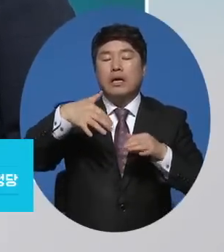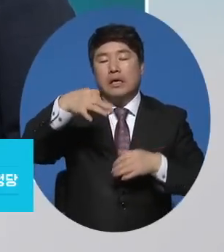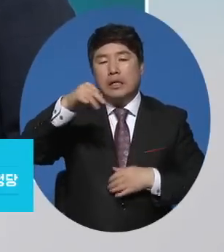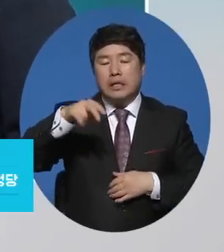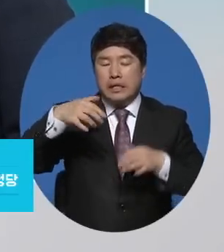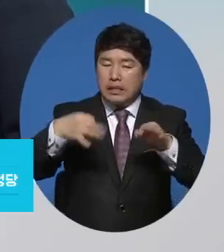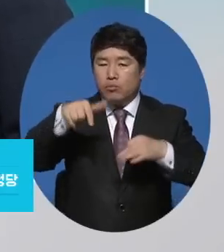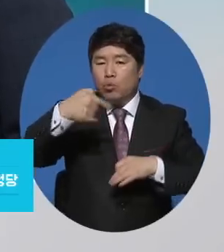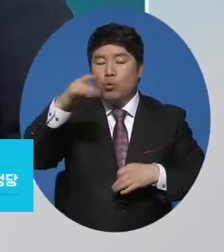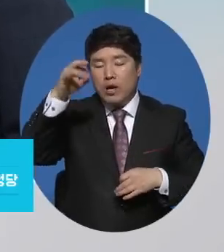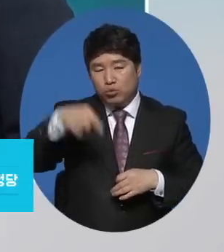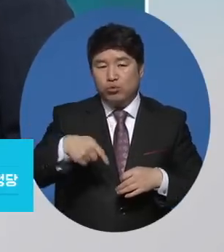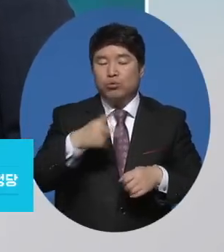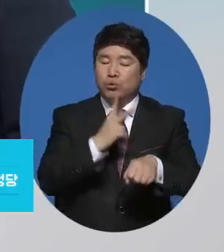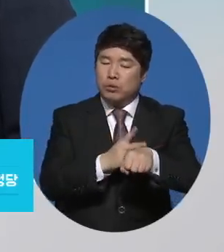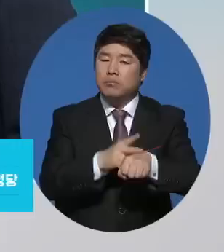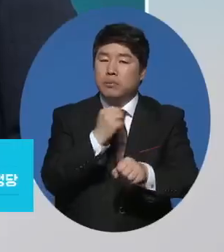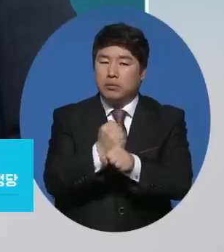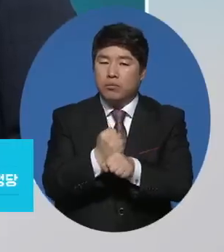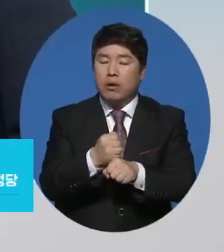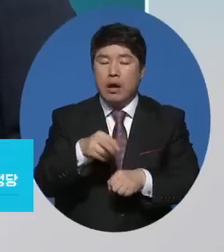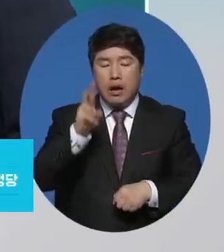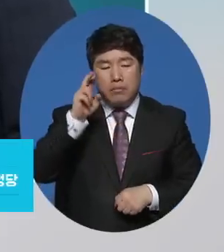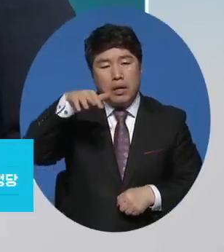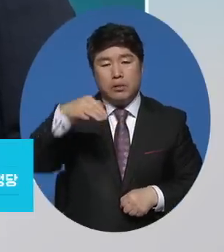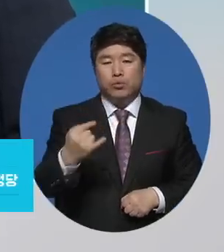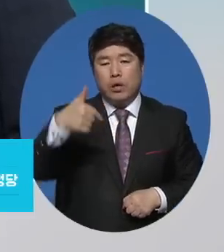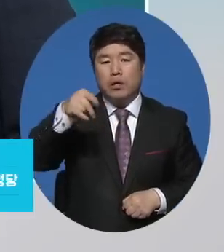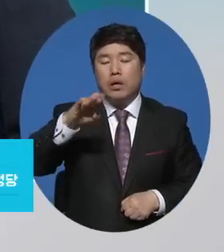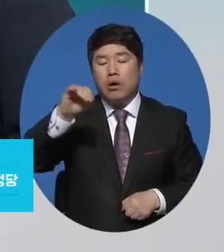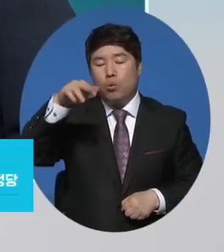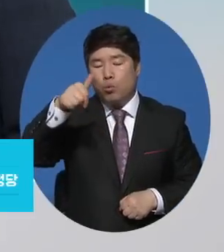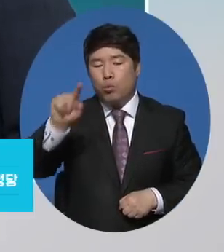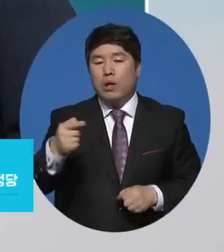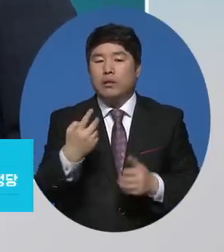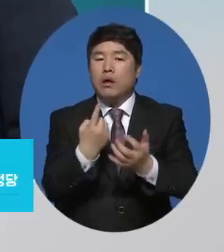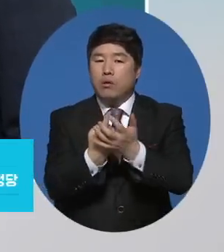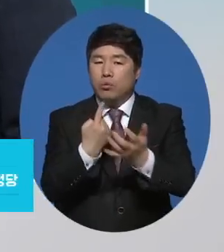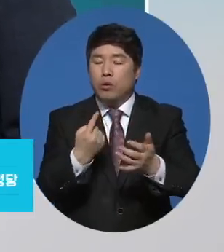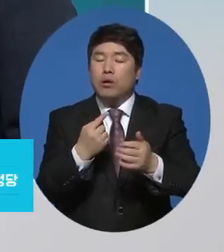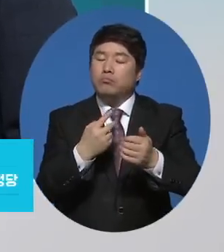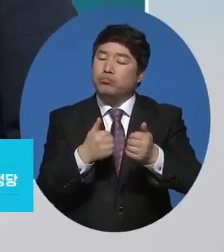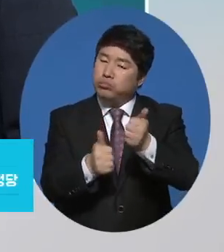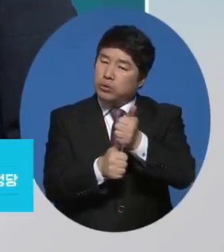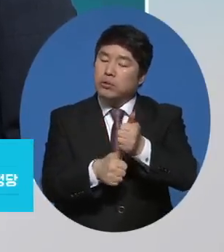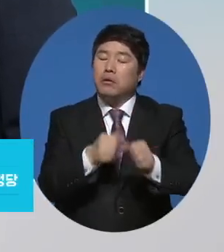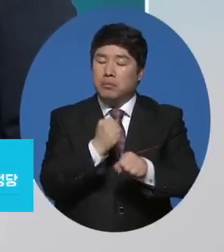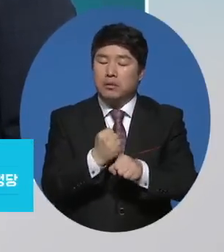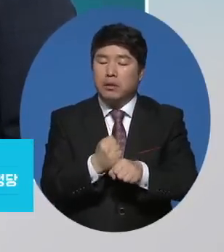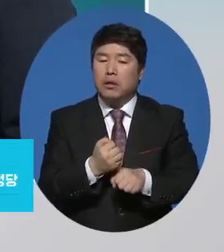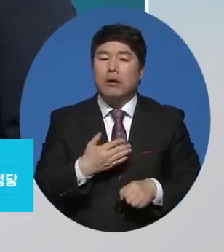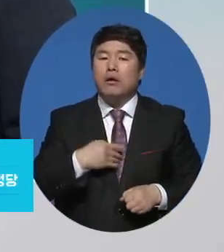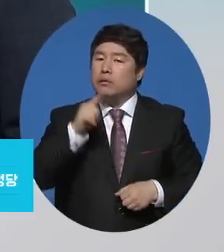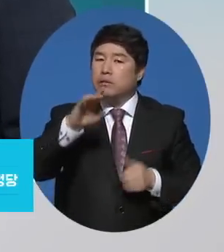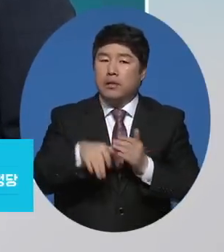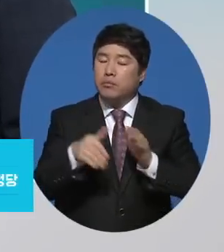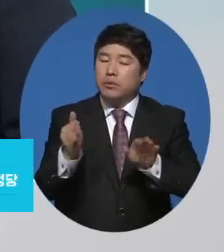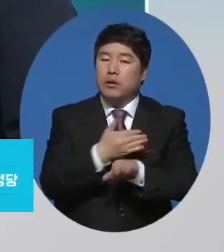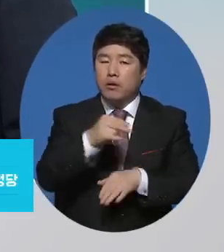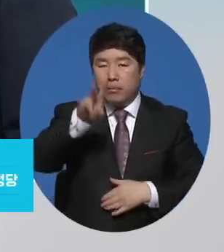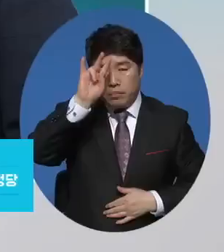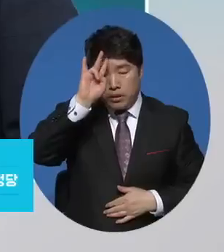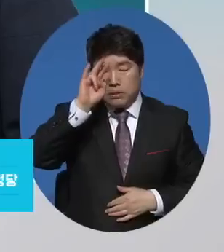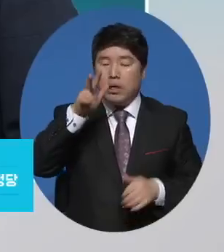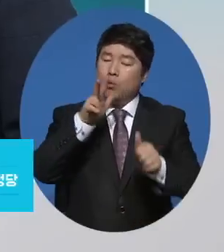그분이 만든 거고 아마 최경환 부총리가 만드는데 개입한 걸 알고 있고 저는 그때부터도 박근혜